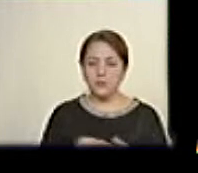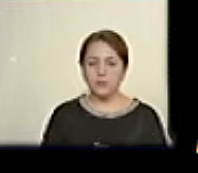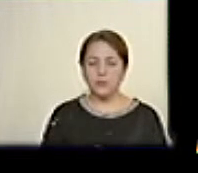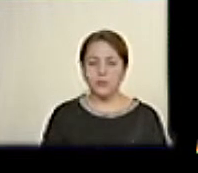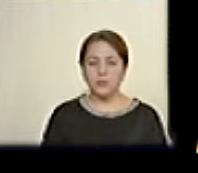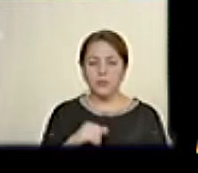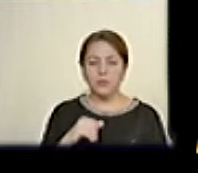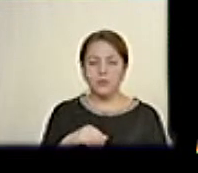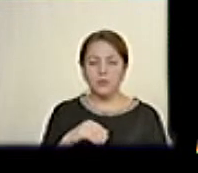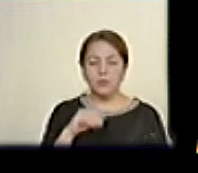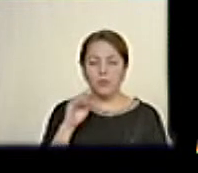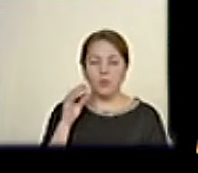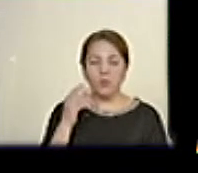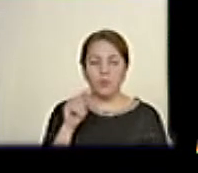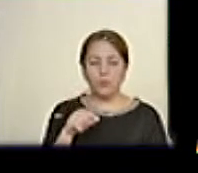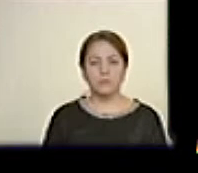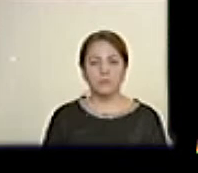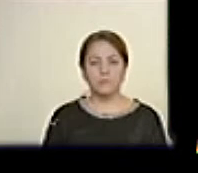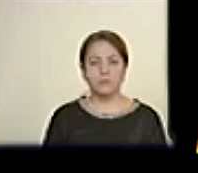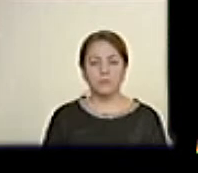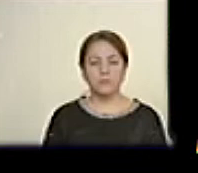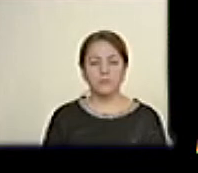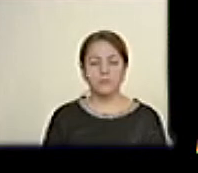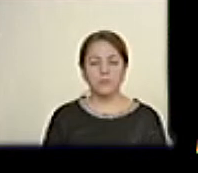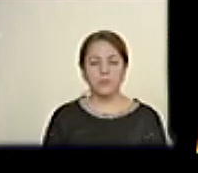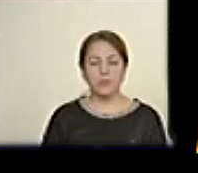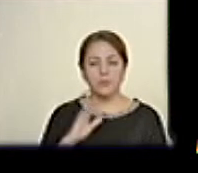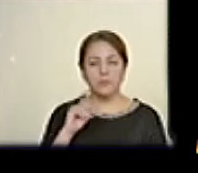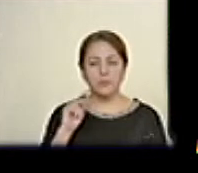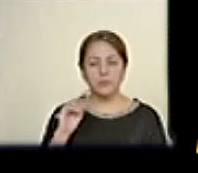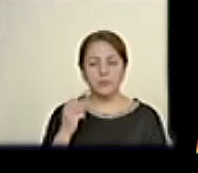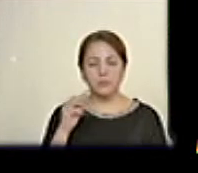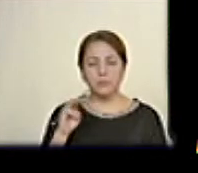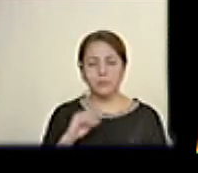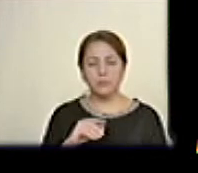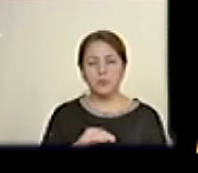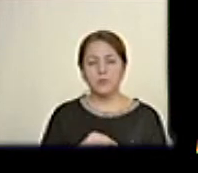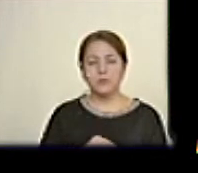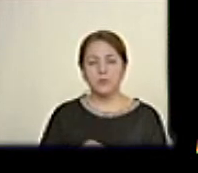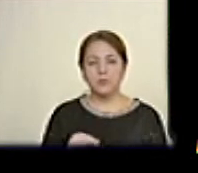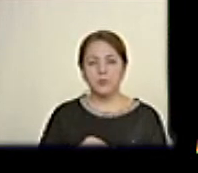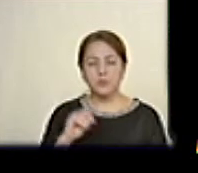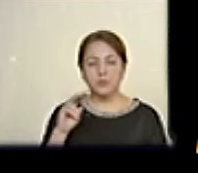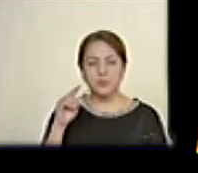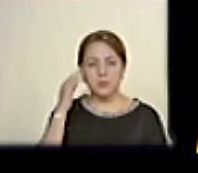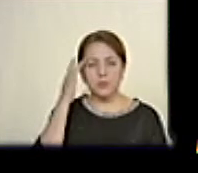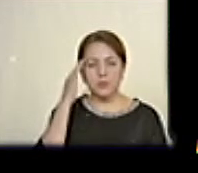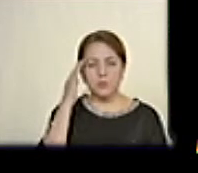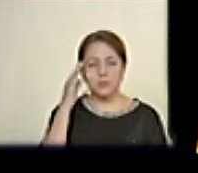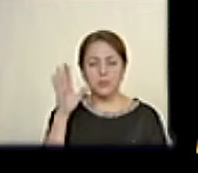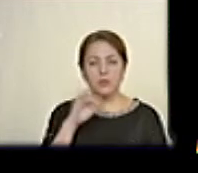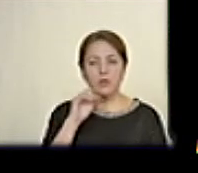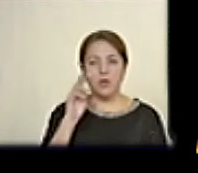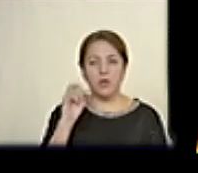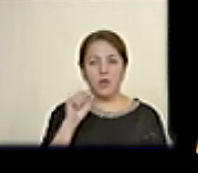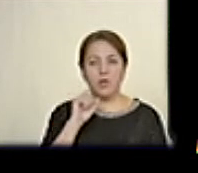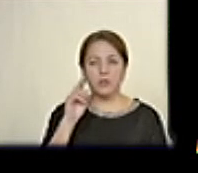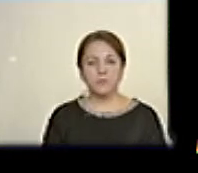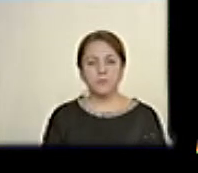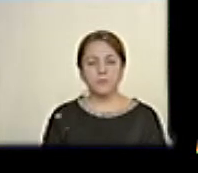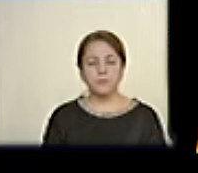в Рязанской деревне. В чем же заключается значение и актуальность